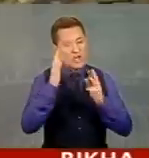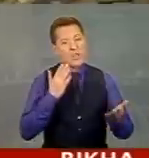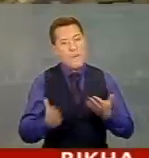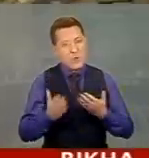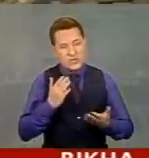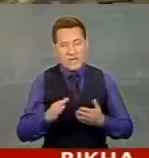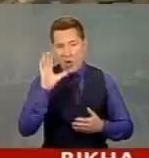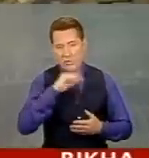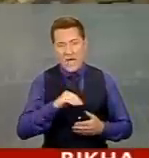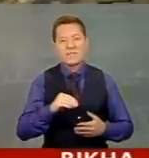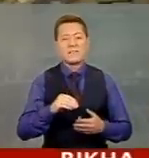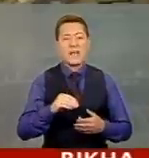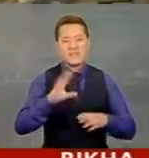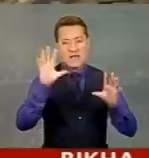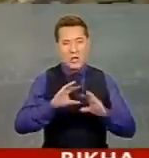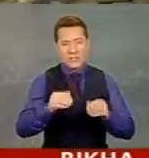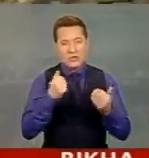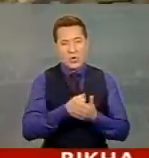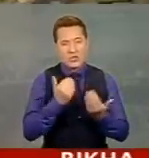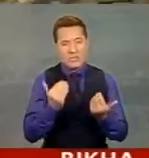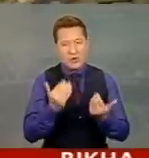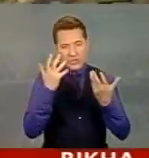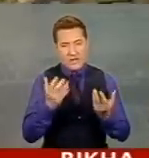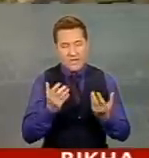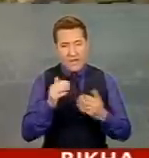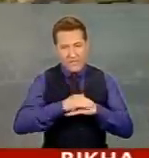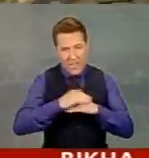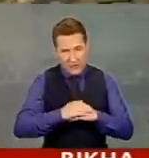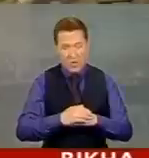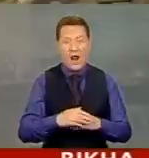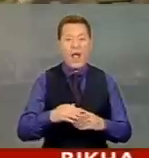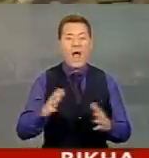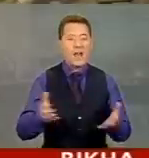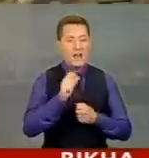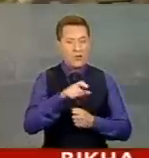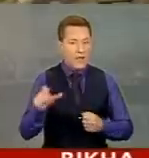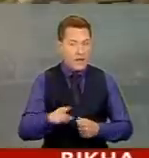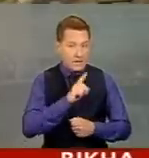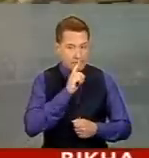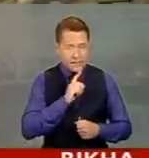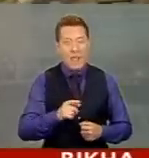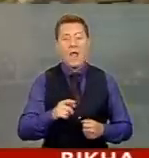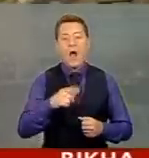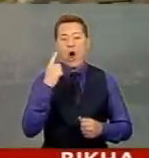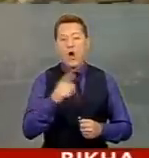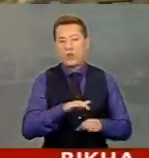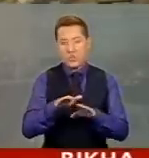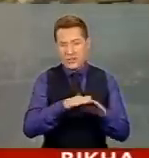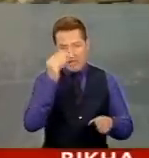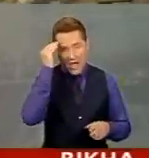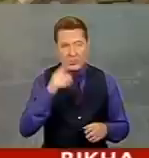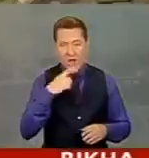вдасться загасити до сьогоднішнього вечора. Самі рятувальники ніяких прогнозів не роблять, втім, однозначно констатують, що якоїсь